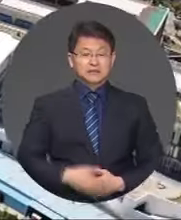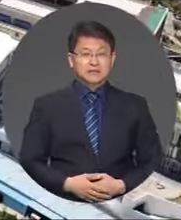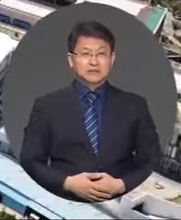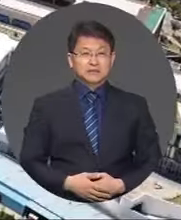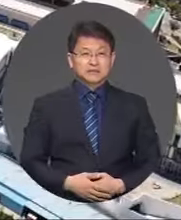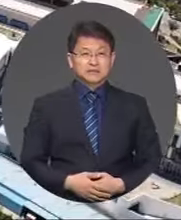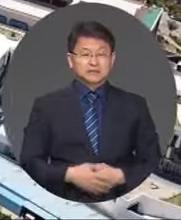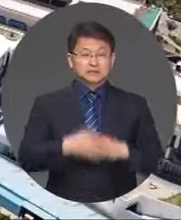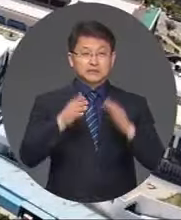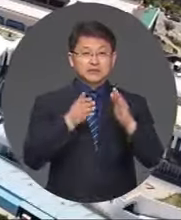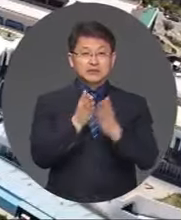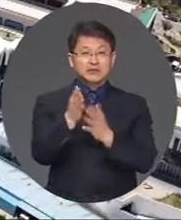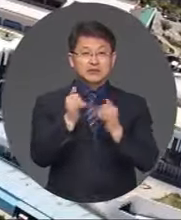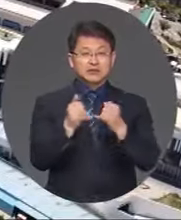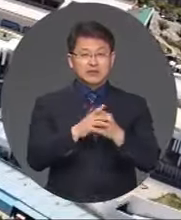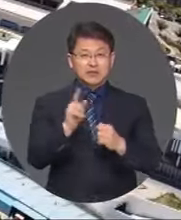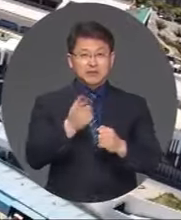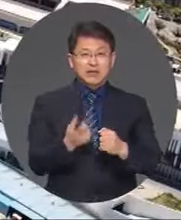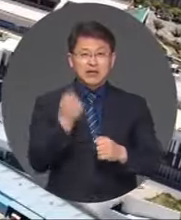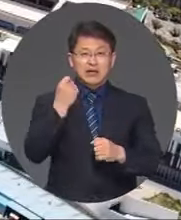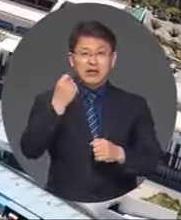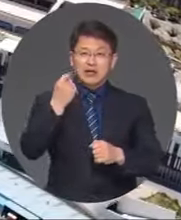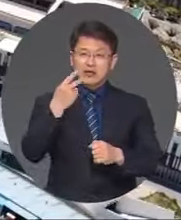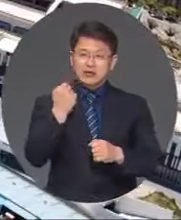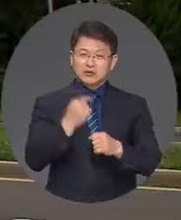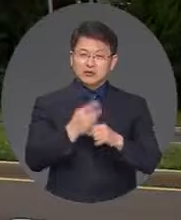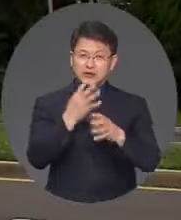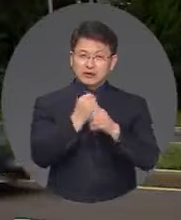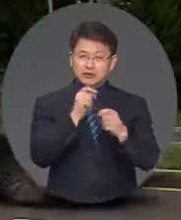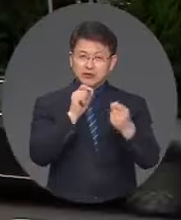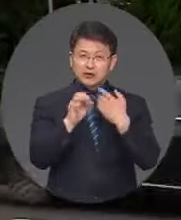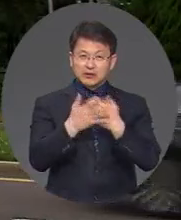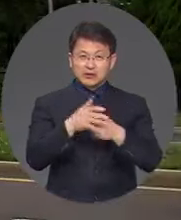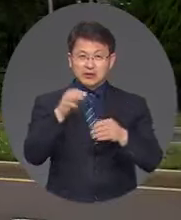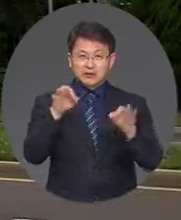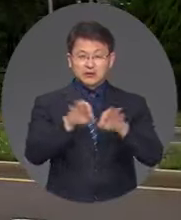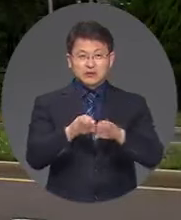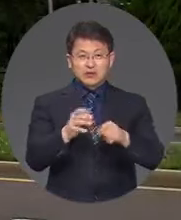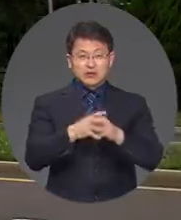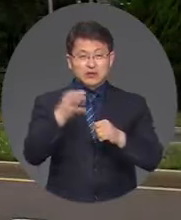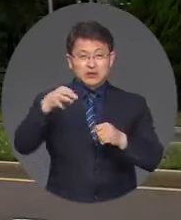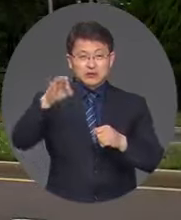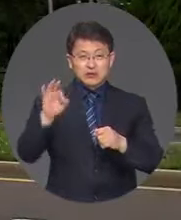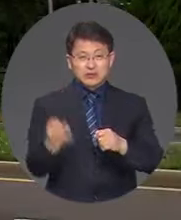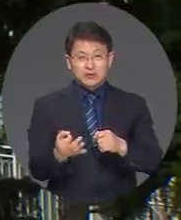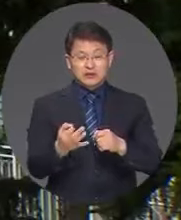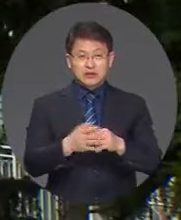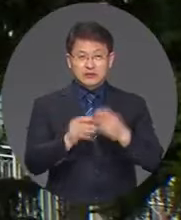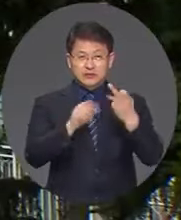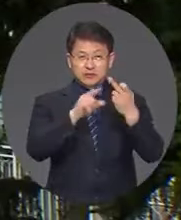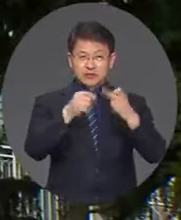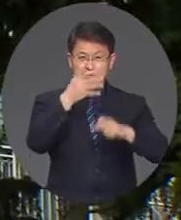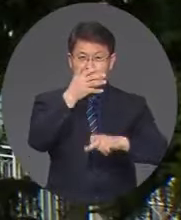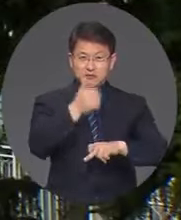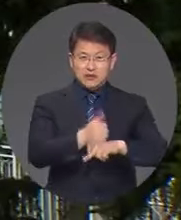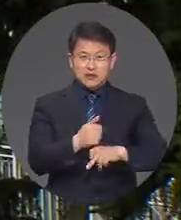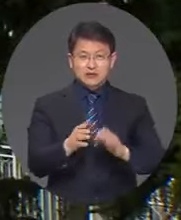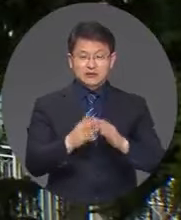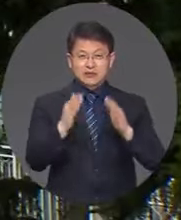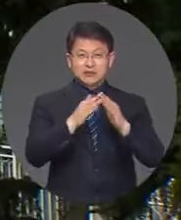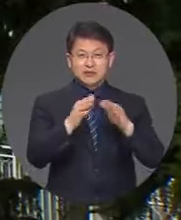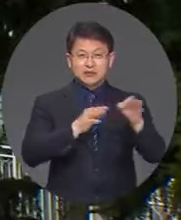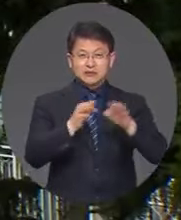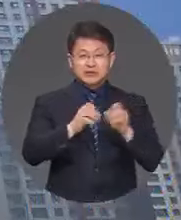같습니다 전문가들은 아무리 빨라도 금리가 내리고 투자 심의가 반영되는 올 연말쯤에 부동산 시장이